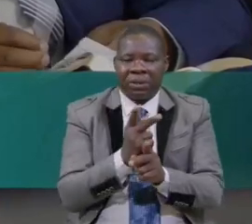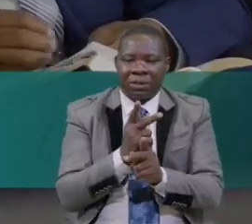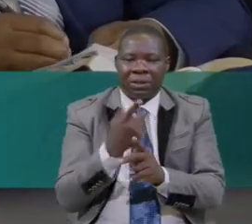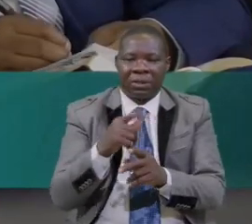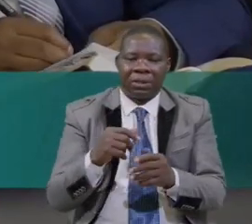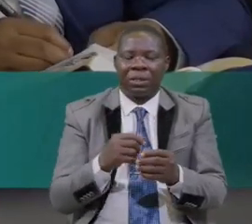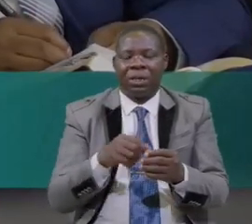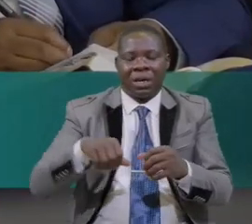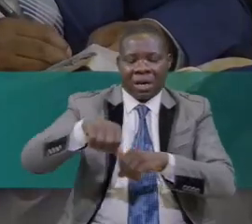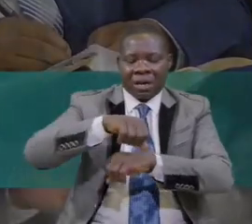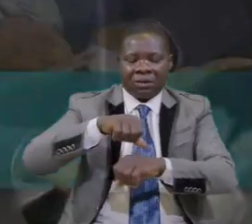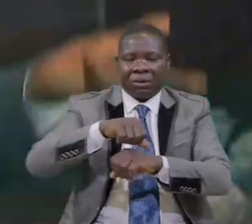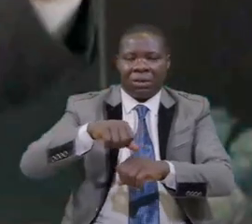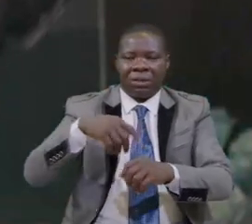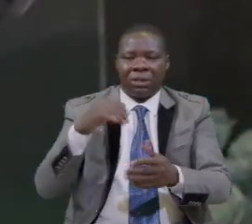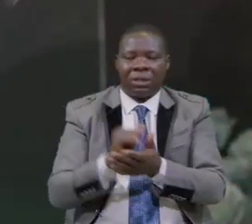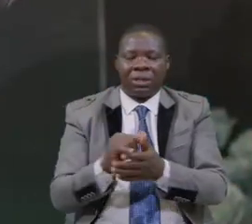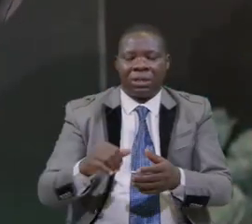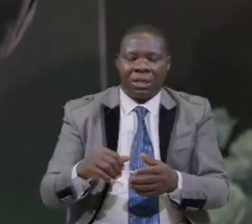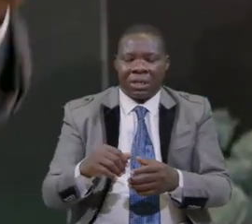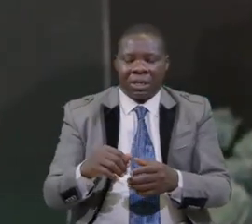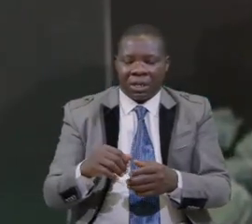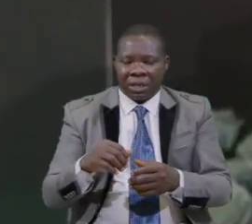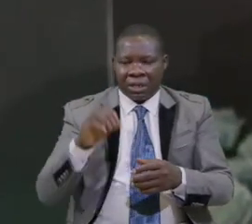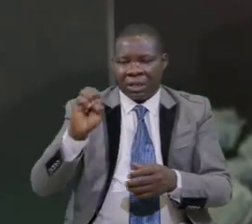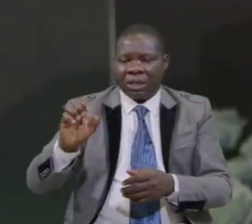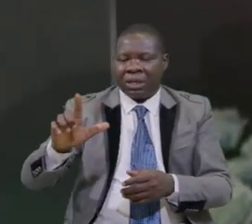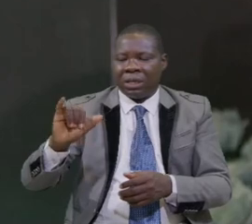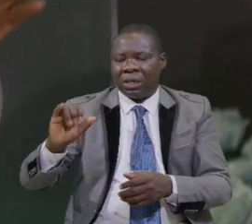L'onction qu'Élisée avait depuis ce jour,